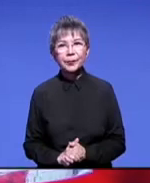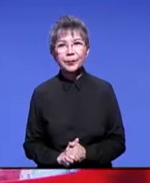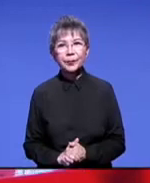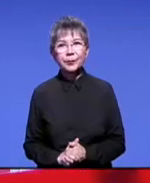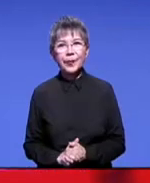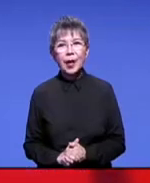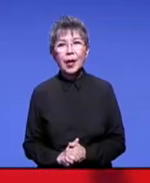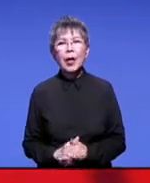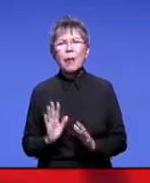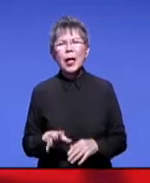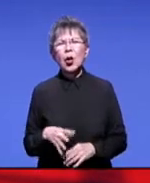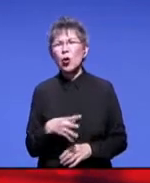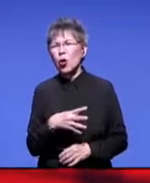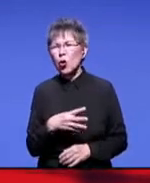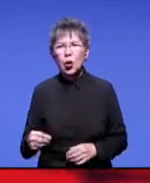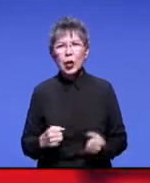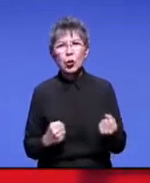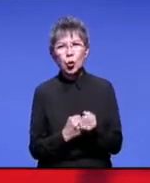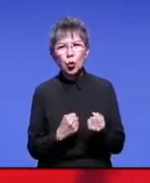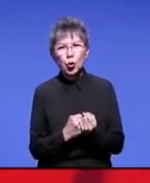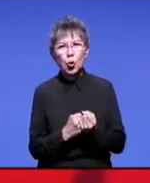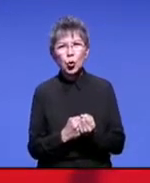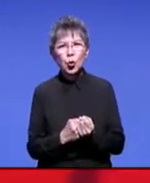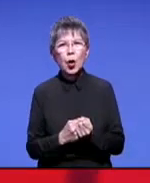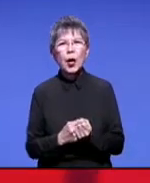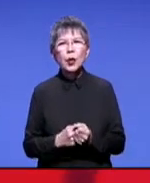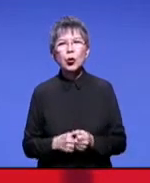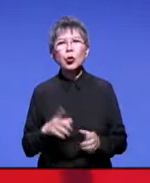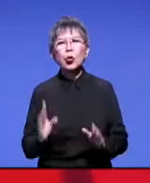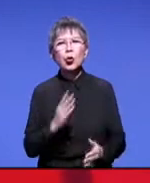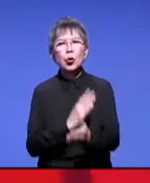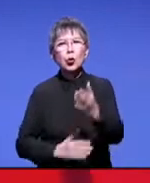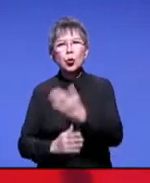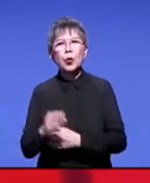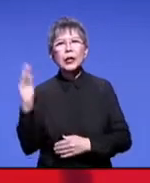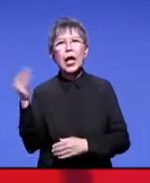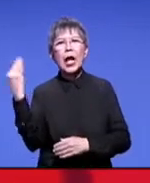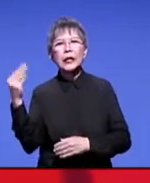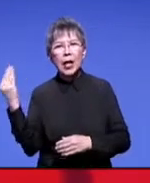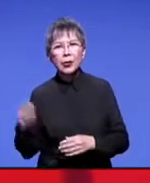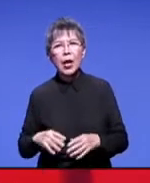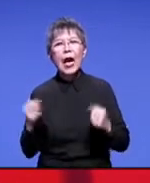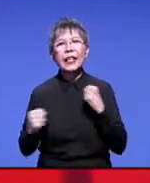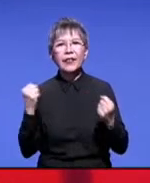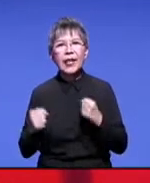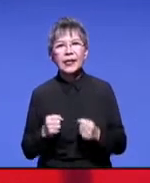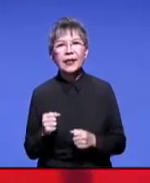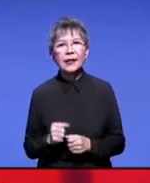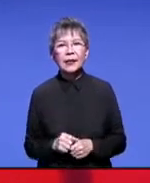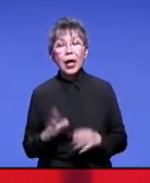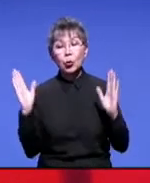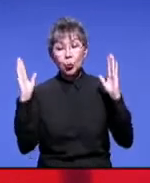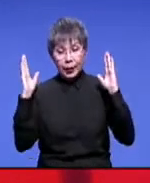Pemirsa, minimnya sarana pendukung seringkali menghambat penyandang disabilitas untuk melakukan aktivitas sehari-hari, termasuk saat